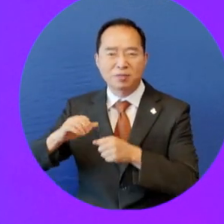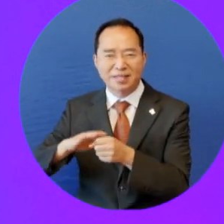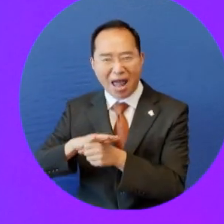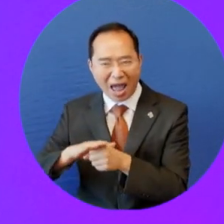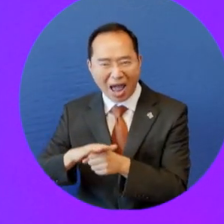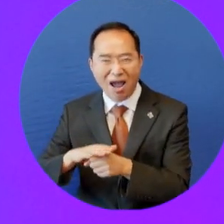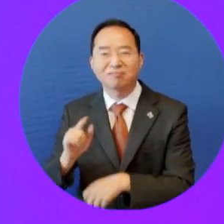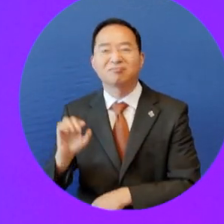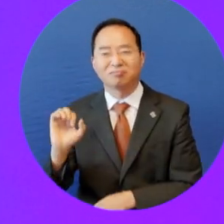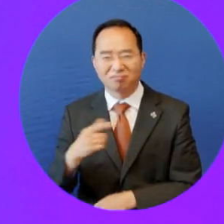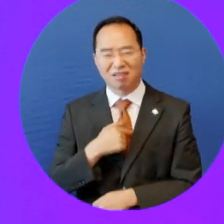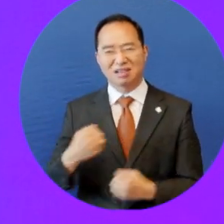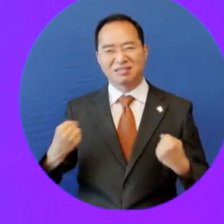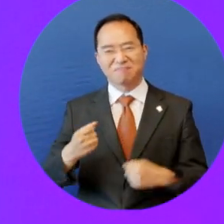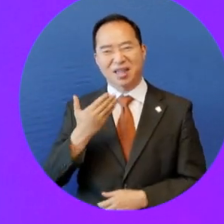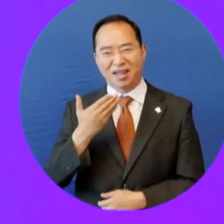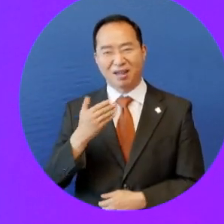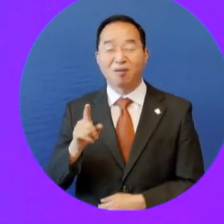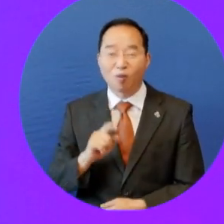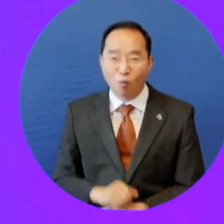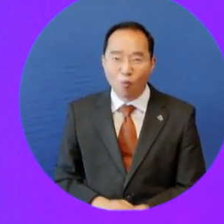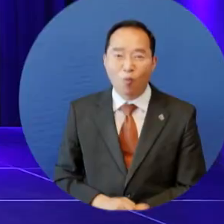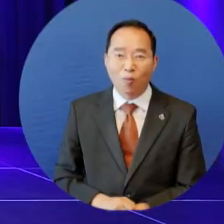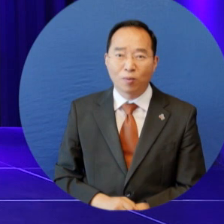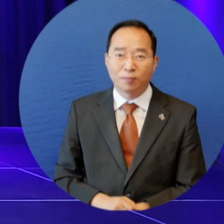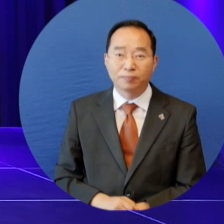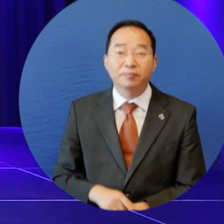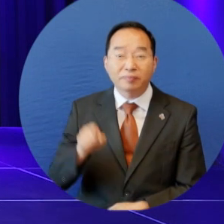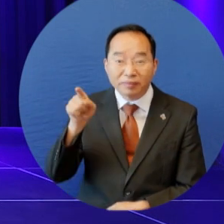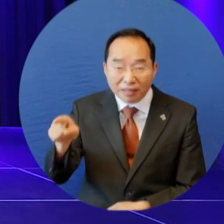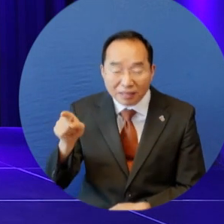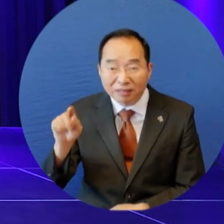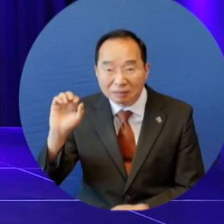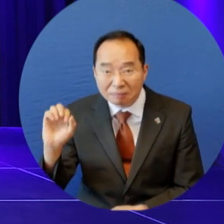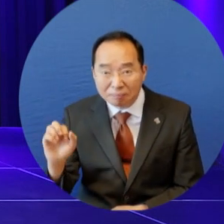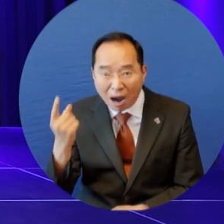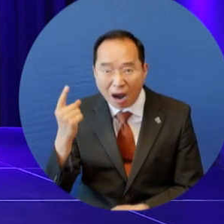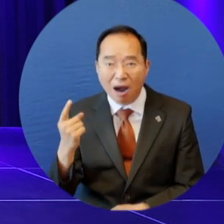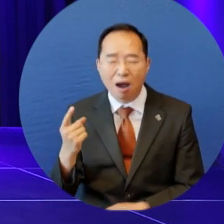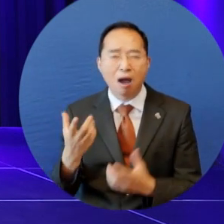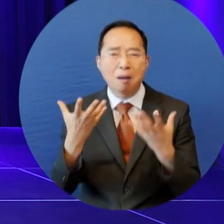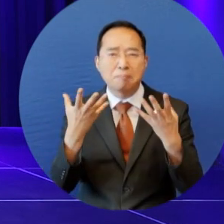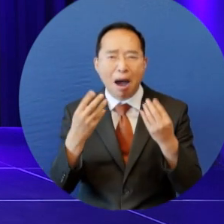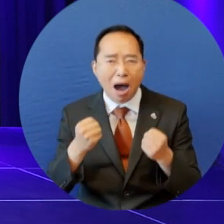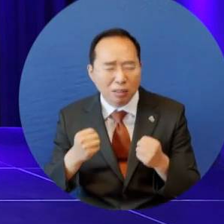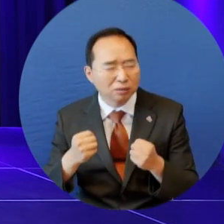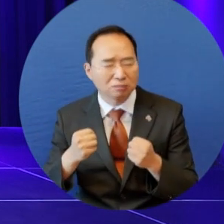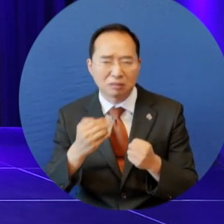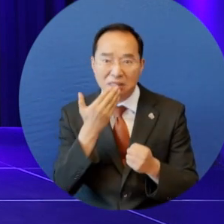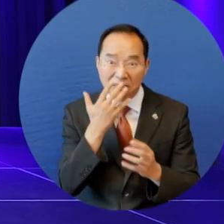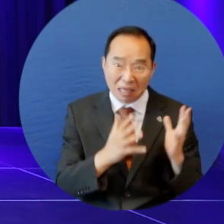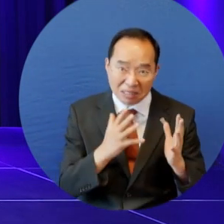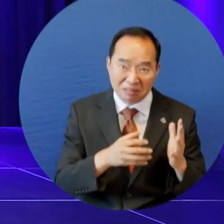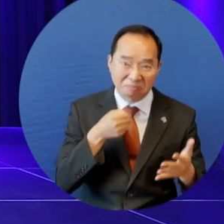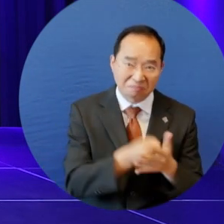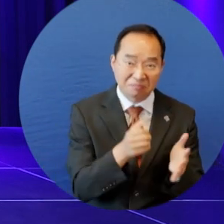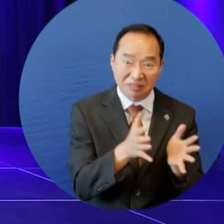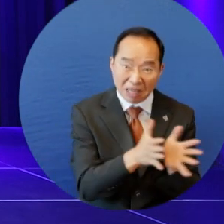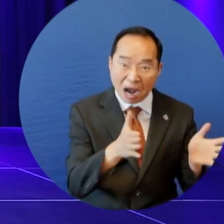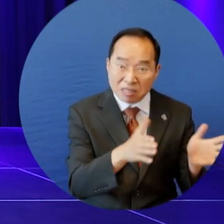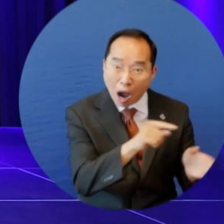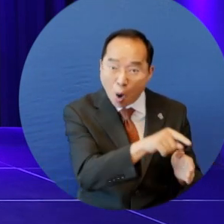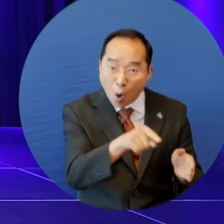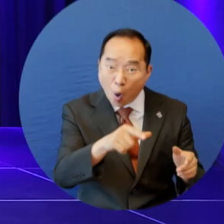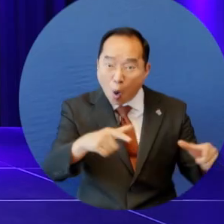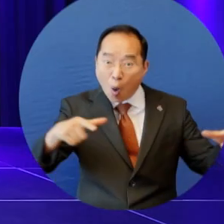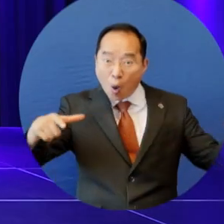동물을 사랑하는 데서 나옵니다 라고 대답을 하셨습니다. 폴 매카트니의 영향으로 굉장히 많은 분들이 채식을